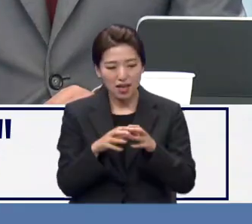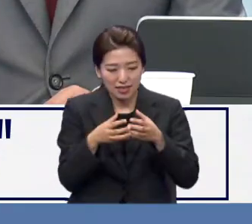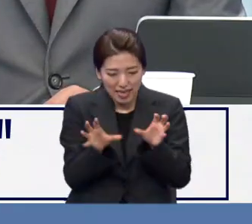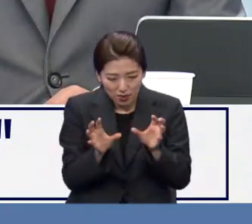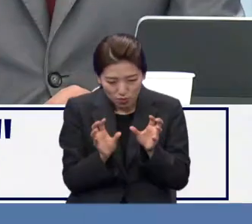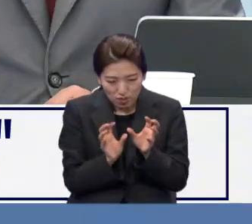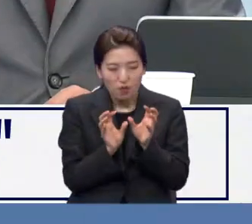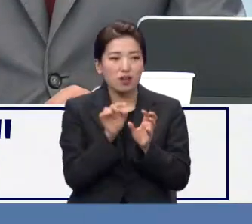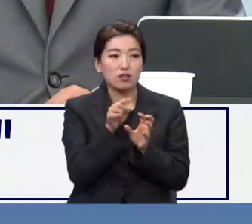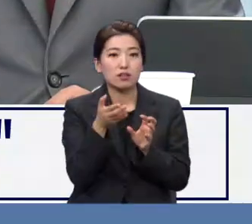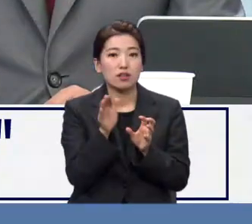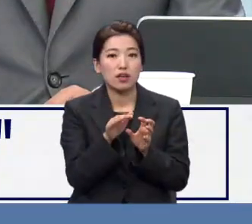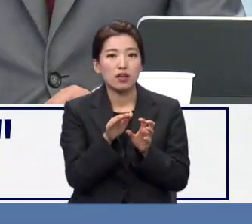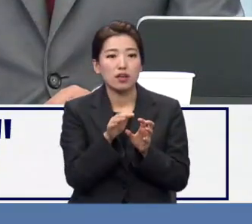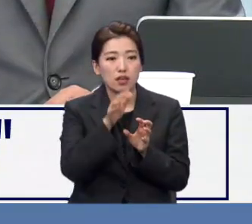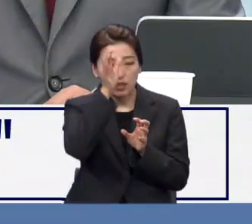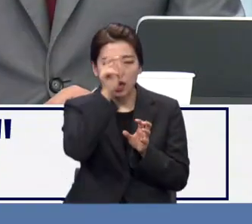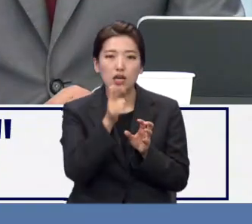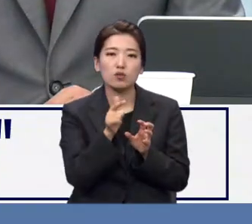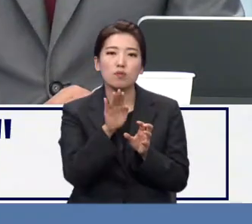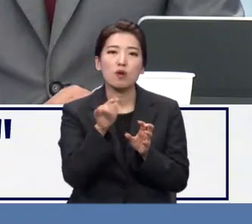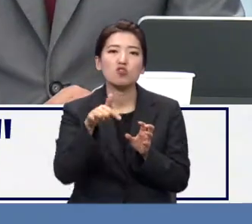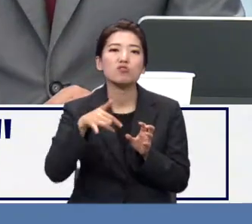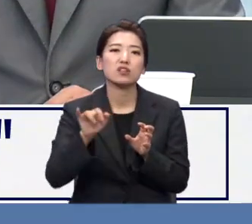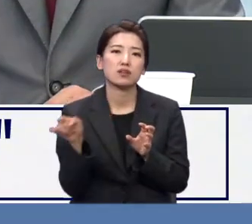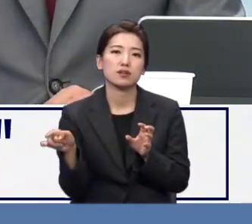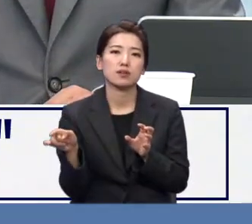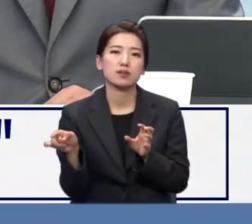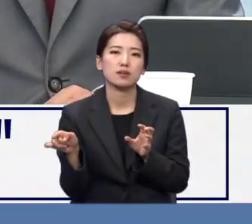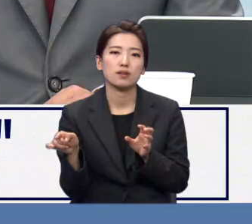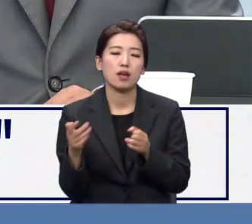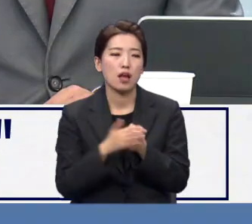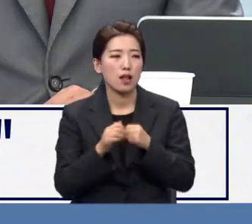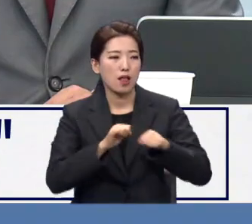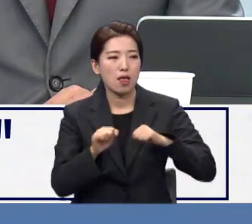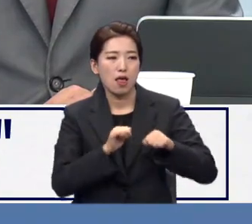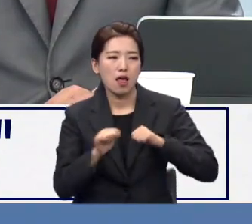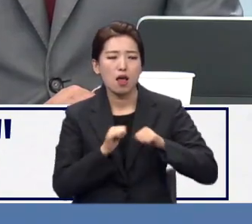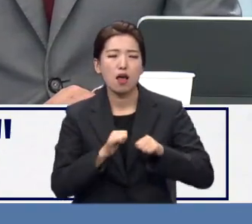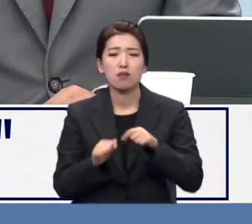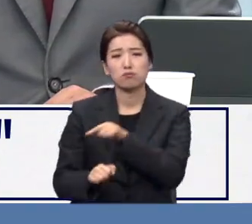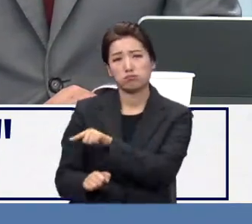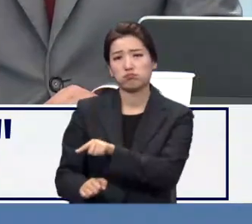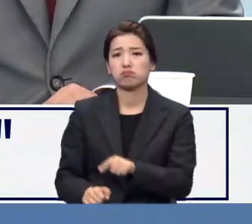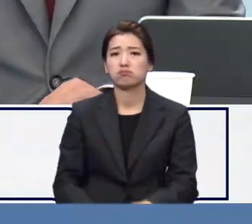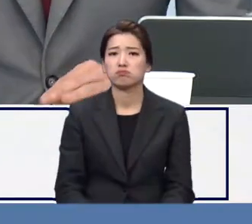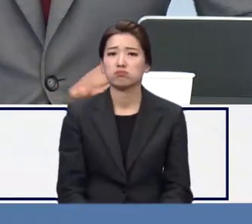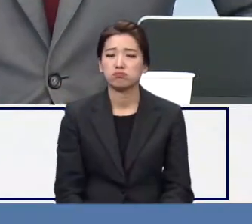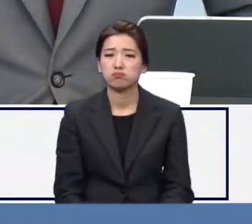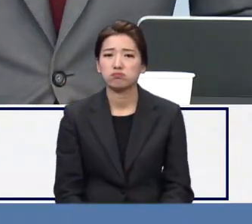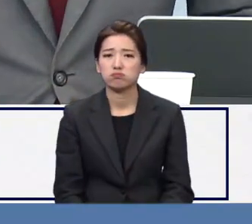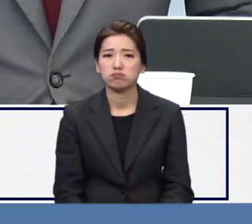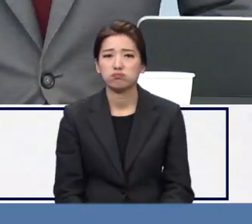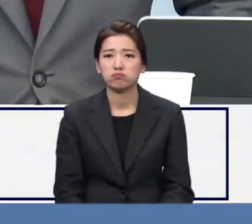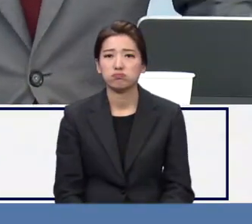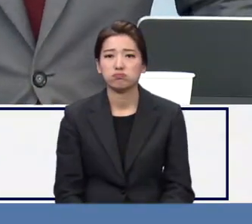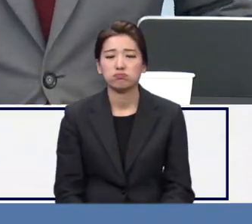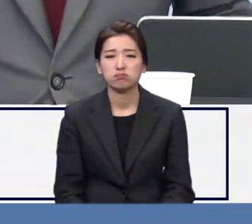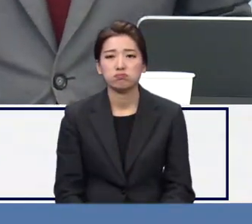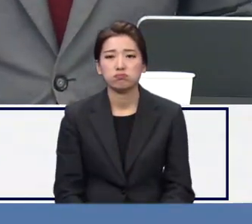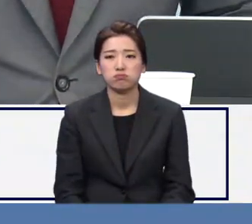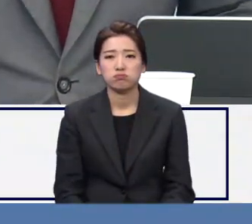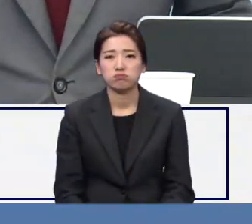청년들을 밀어내려고 했던 것도 이준석 대표라고 저는 보여집니다 어 근데 지금 이렇게 엄중한 상황에서 우리가 어